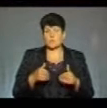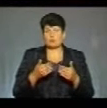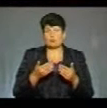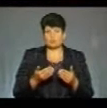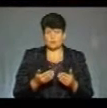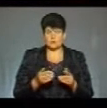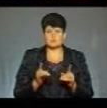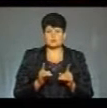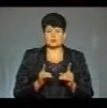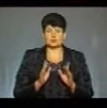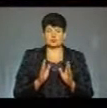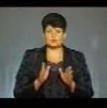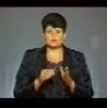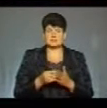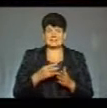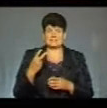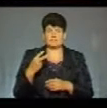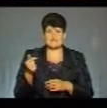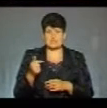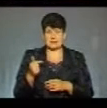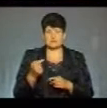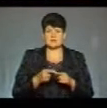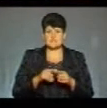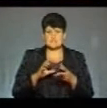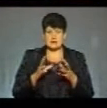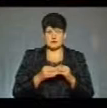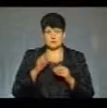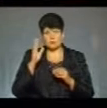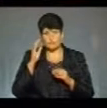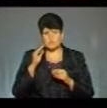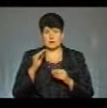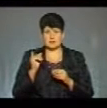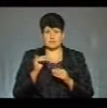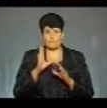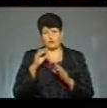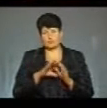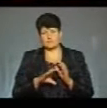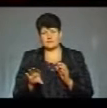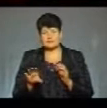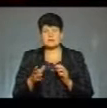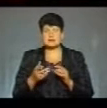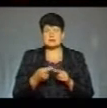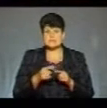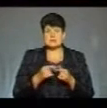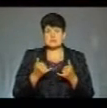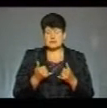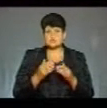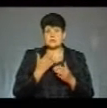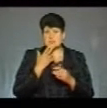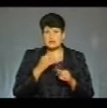що буде тариф 20 гривень. Це разом водопостачання і водовідведення. Зараз відбувається так, що Національна